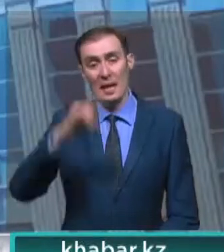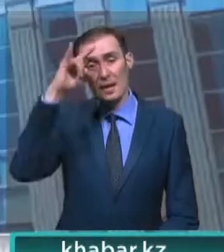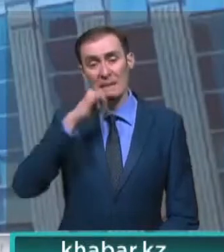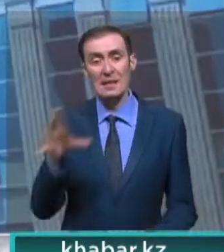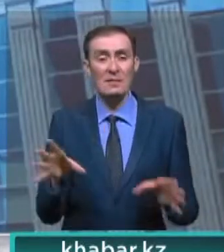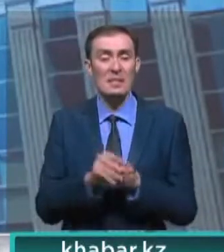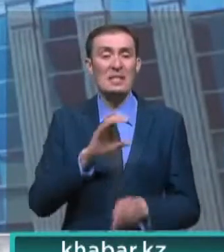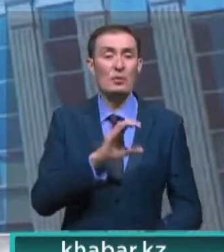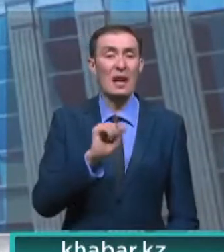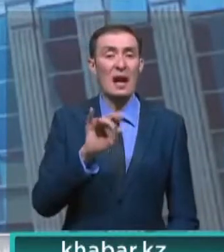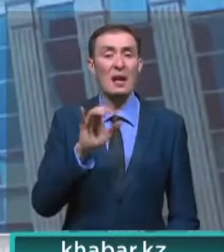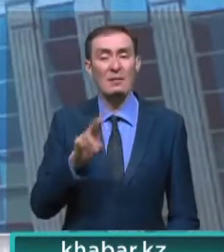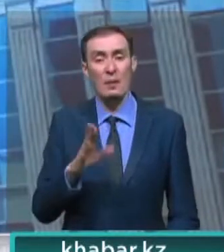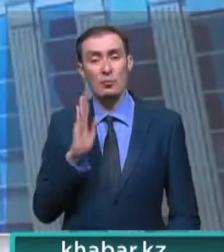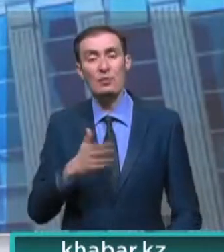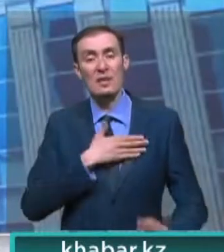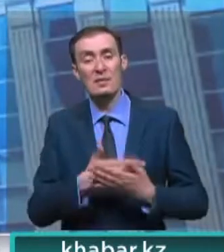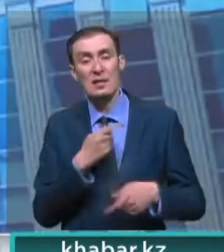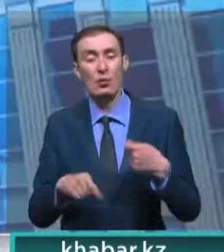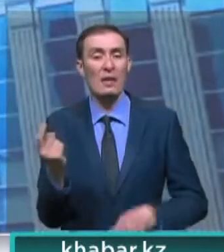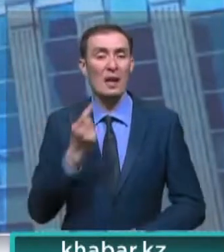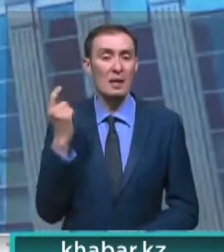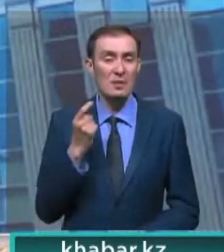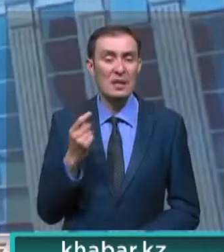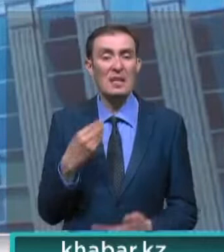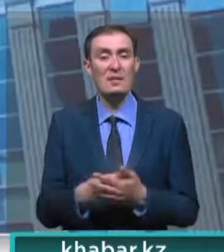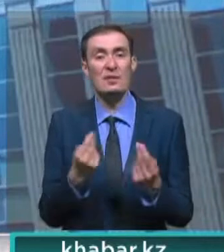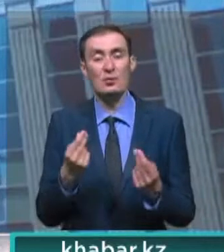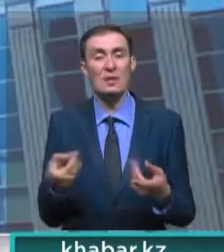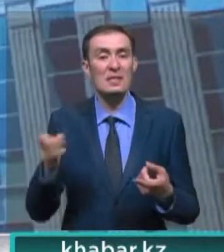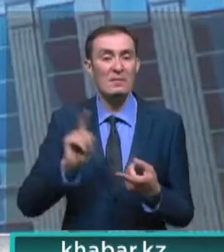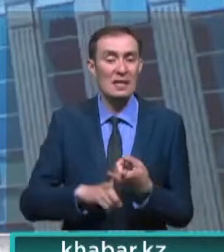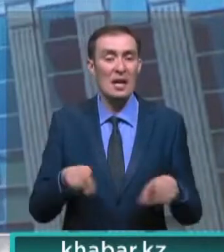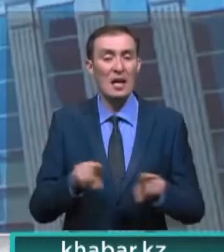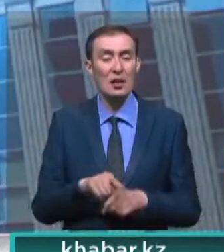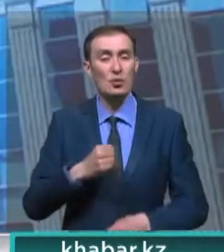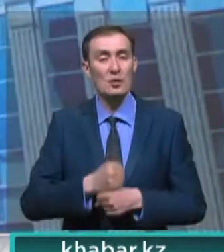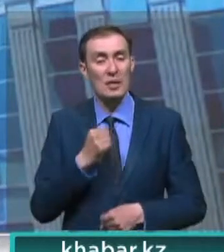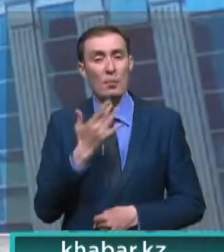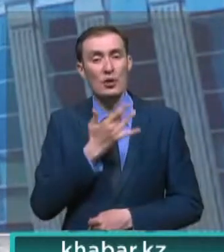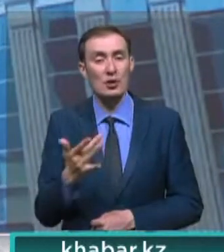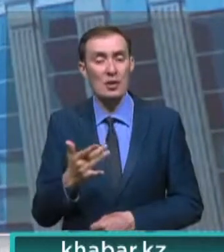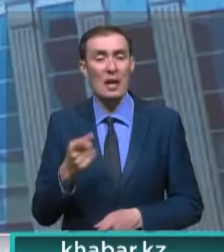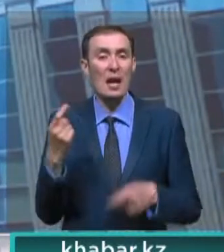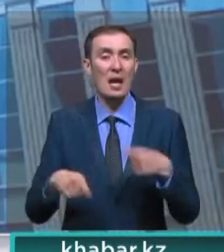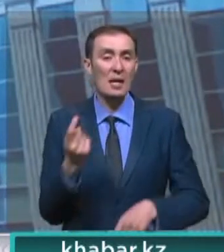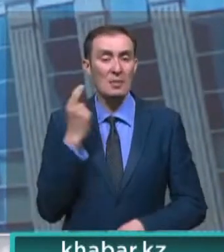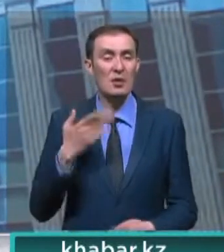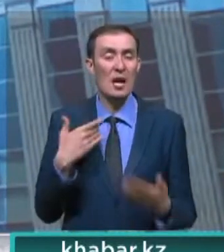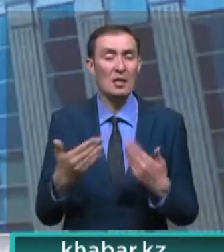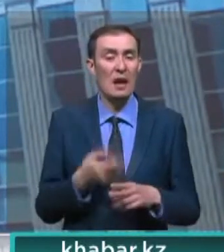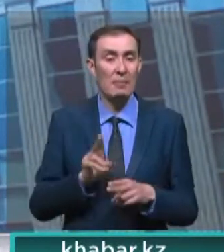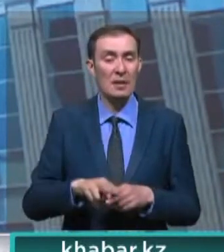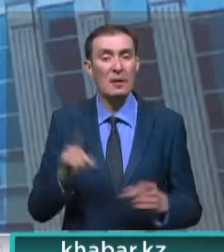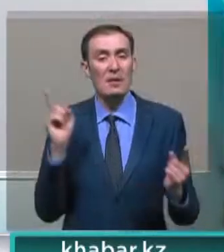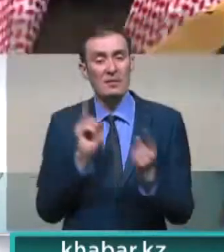Казахстан и Саудовская Аравия намерены активизировать торгово-экономические и инвестиционные связи, а также усилить политические и экономические отношения. Об